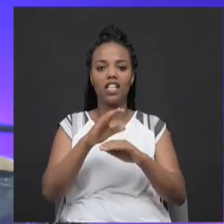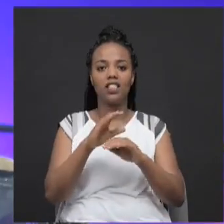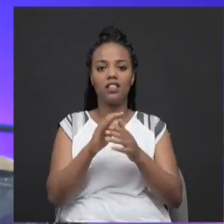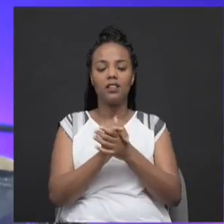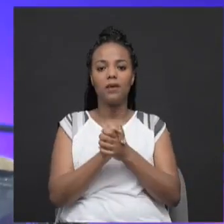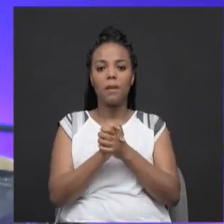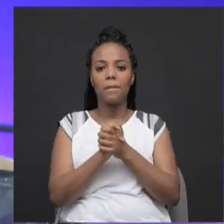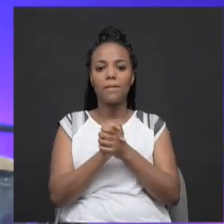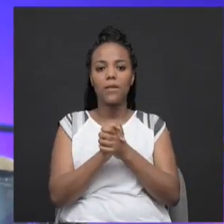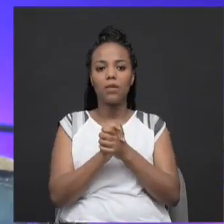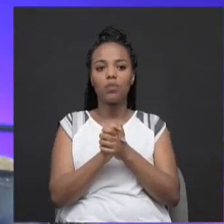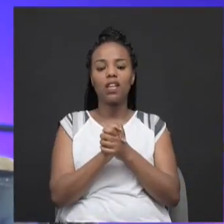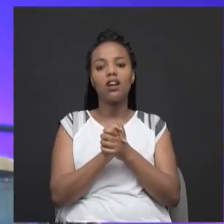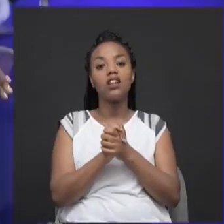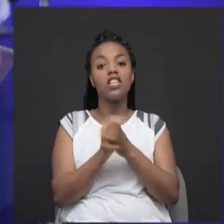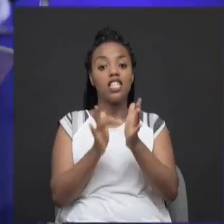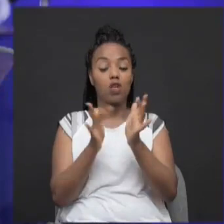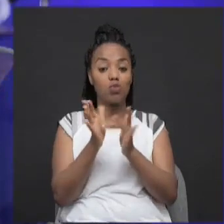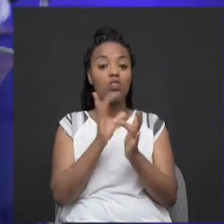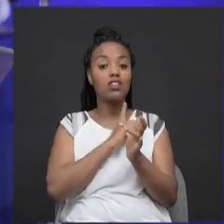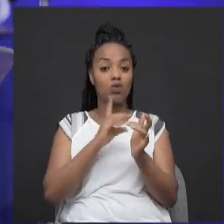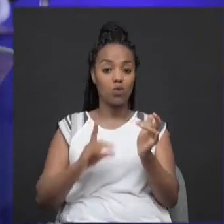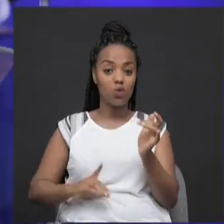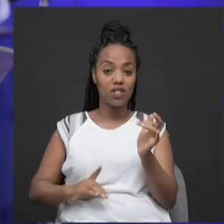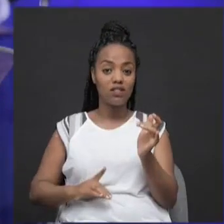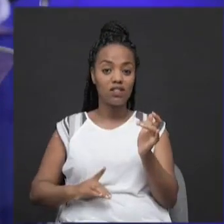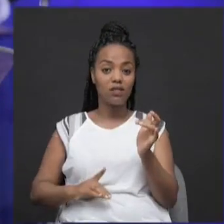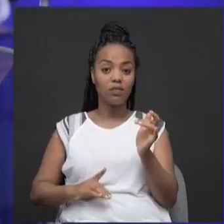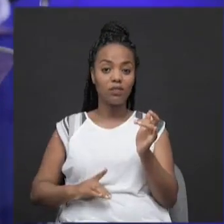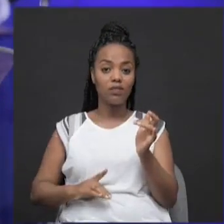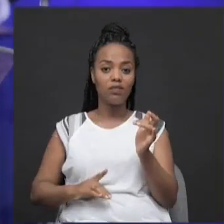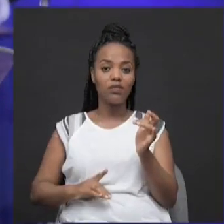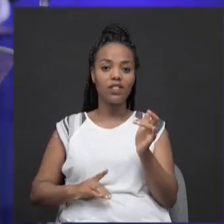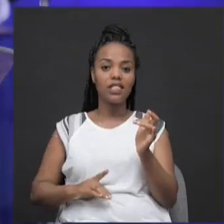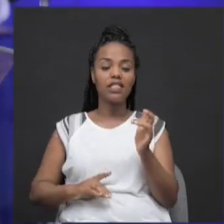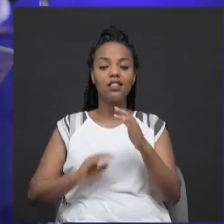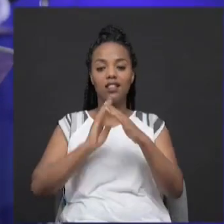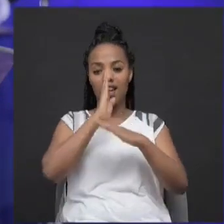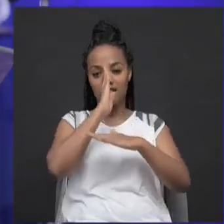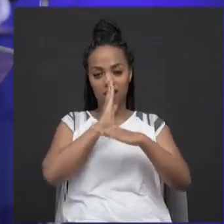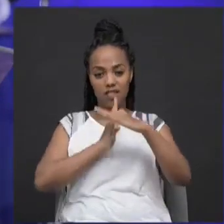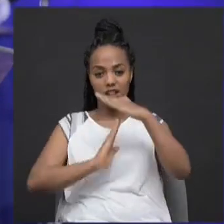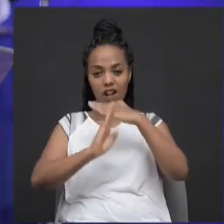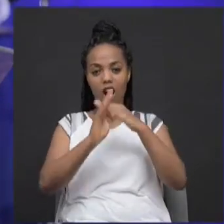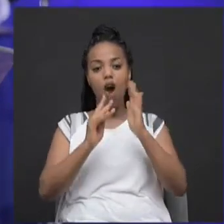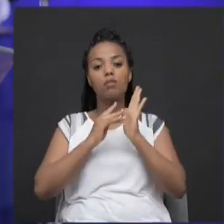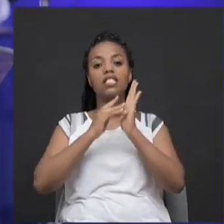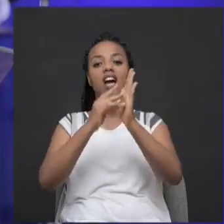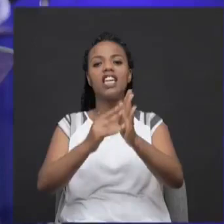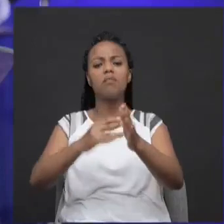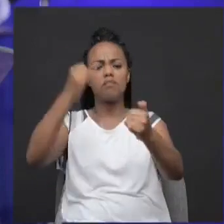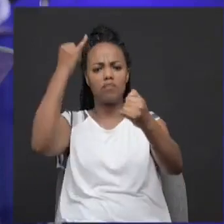supreme example of humility ይላል ኢየሱስ ክርስቶስ የትህትና ምሳሌ ጥጉ